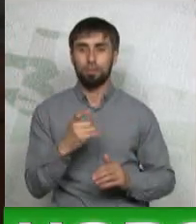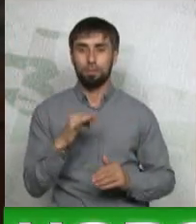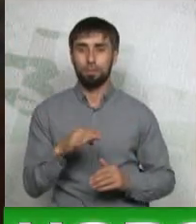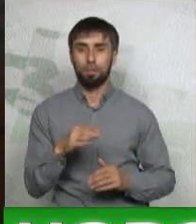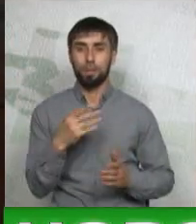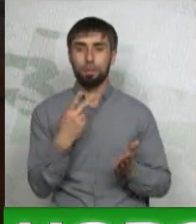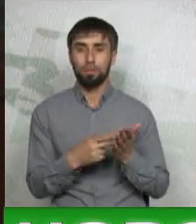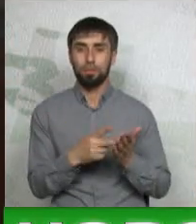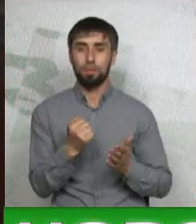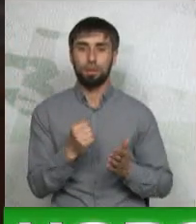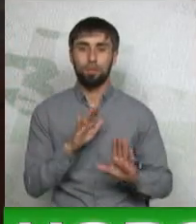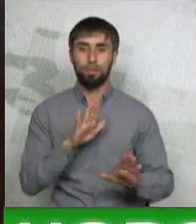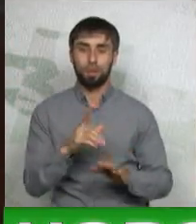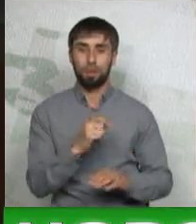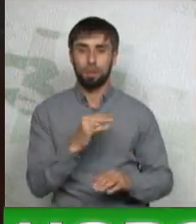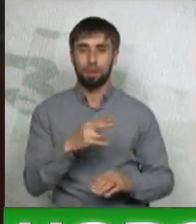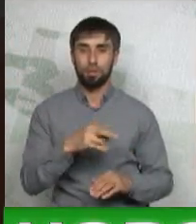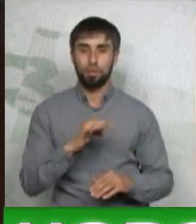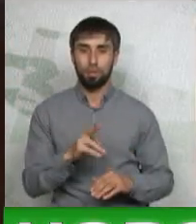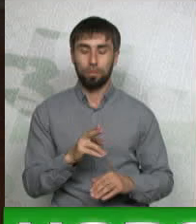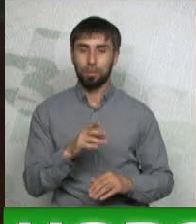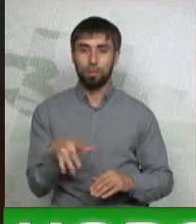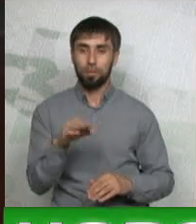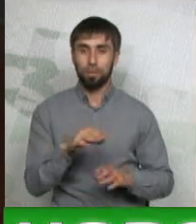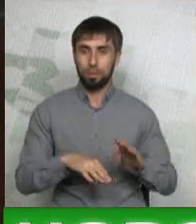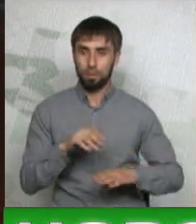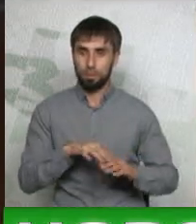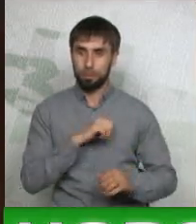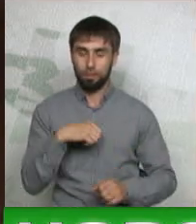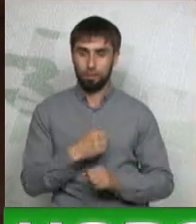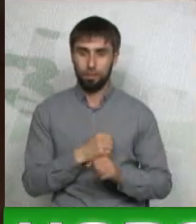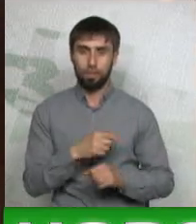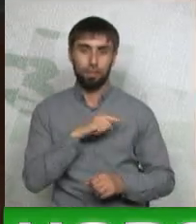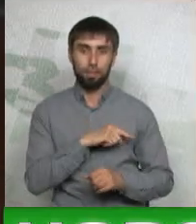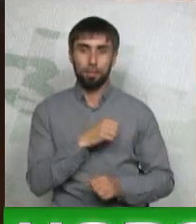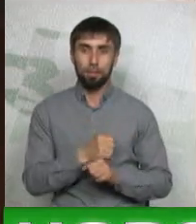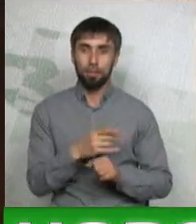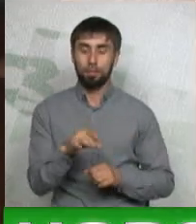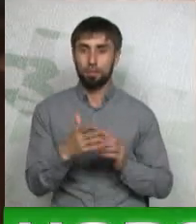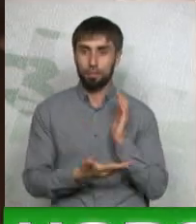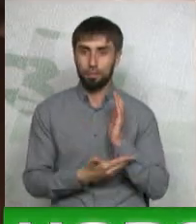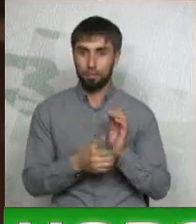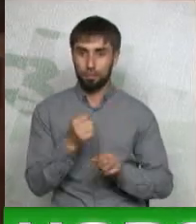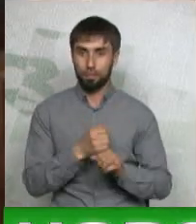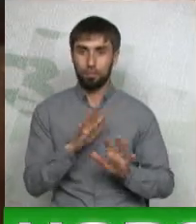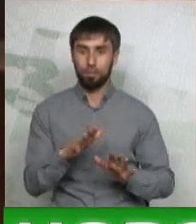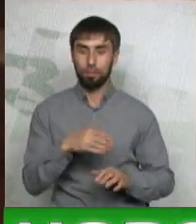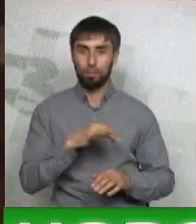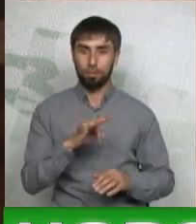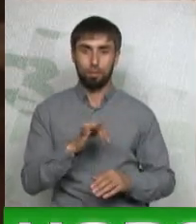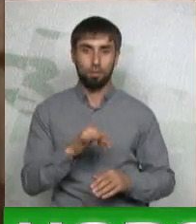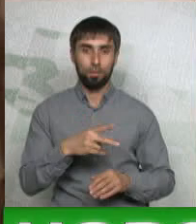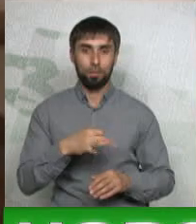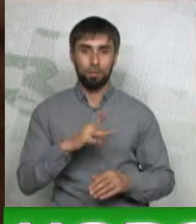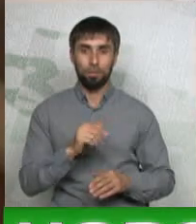экспонатов представлено на выставке Хасана Даурбекова. И все это ручная работа. Мастер использует при создании деревянного изделия лишь топор и